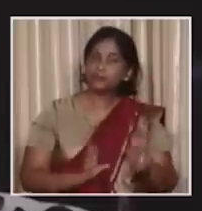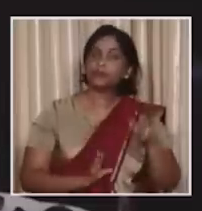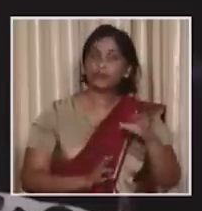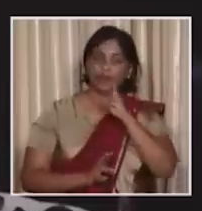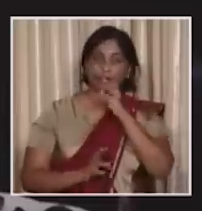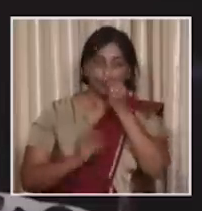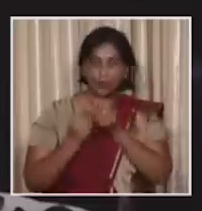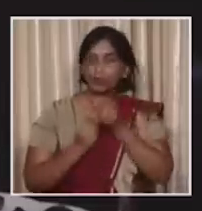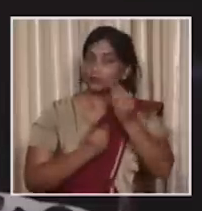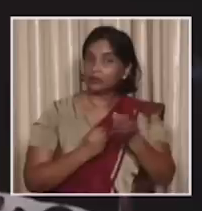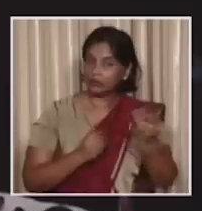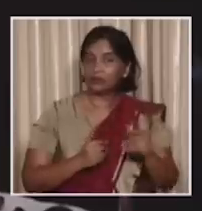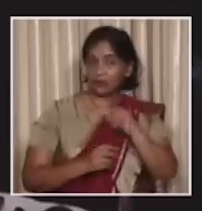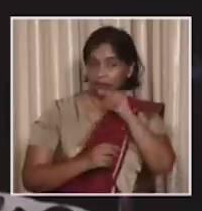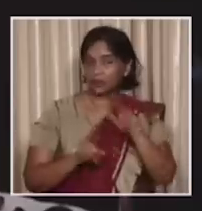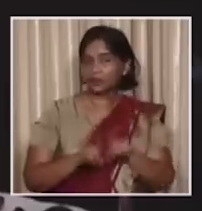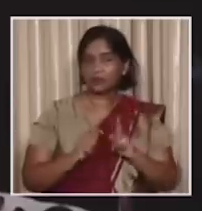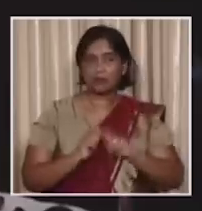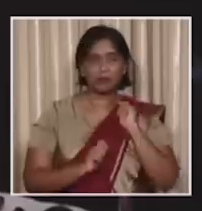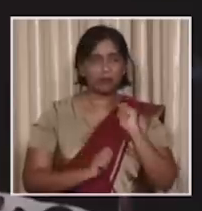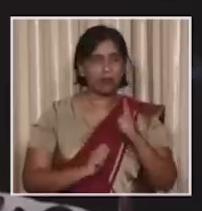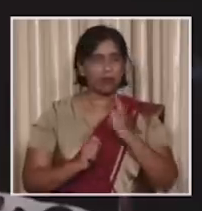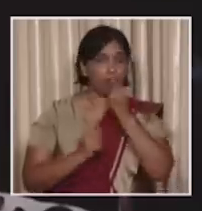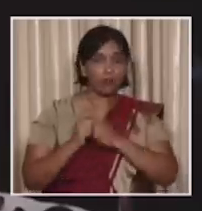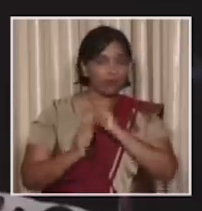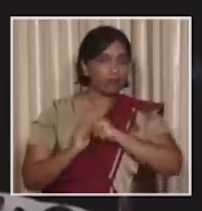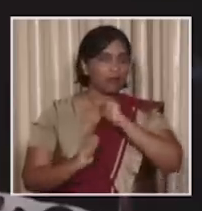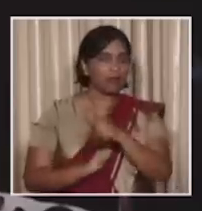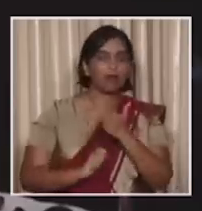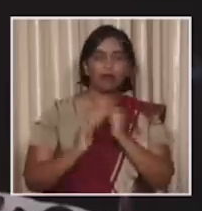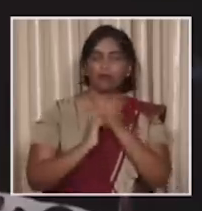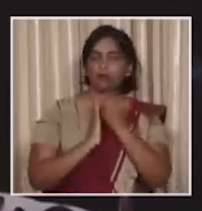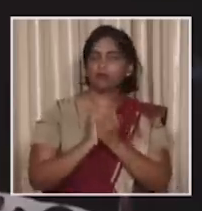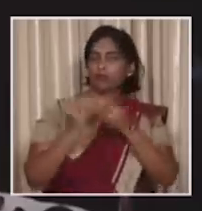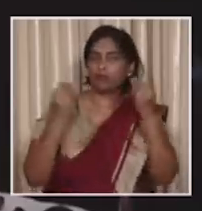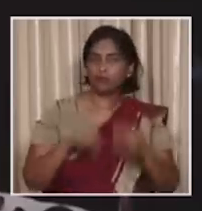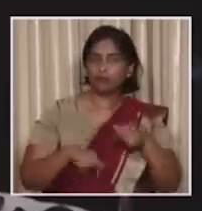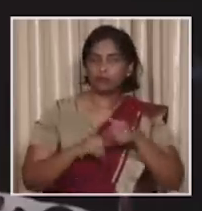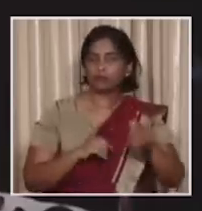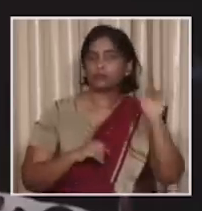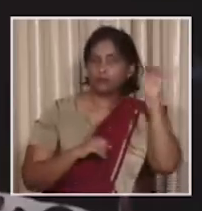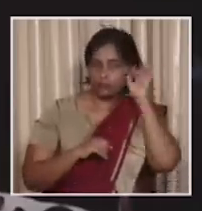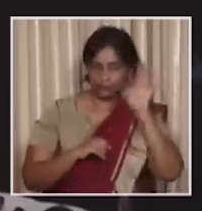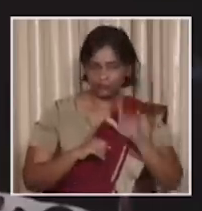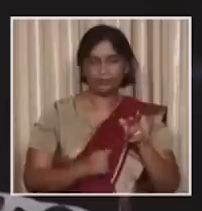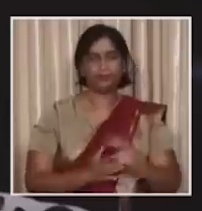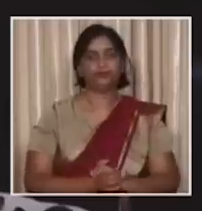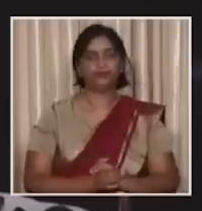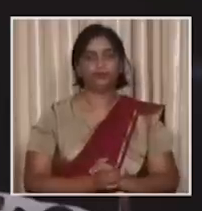මෙම දිවාහාර සැපයීම් කරුවන්ට නියමිත පරිදි ගෙවීම නොකිරීම නිසා එම වැඩපිළිවෙල බිඳවැටීමෙන් ඇති බවට මේ වන විට කරුණු වාර්තා